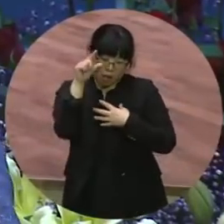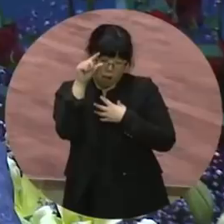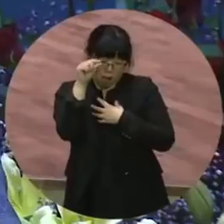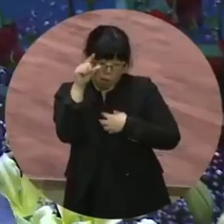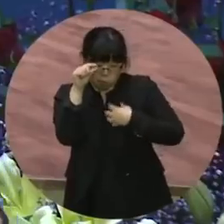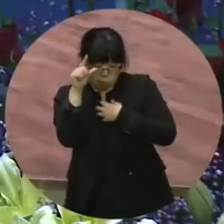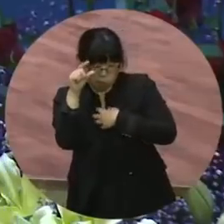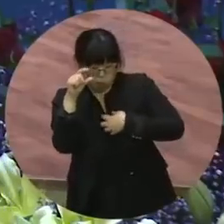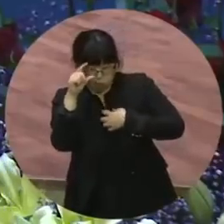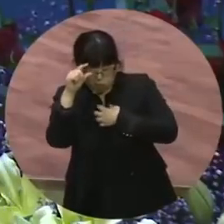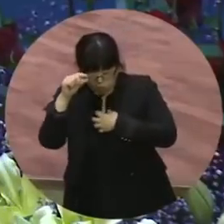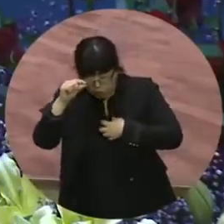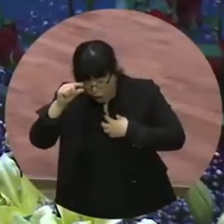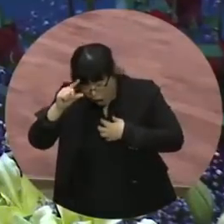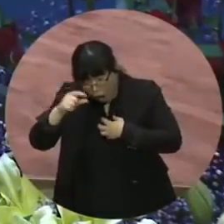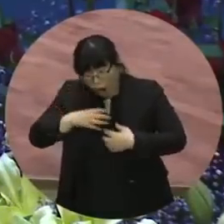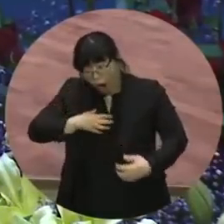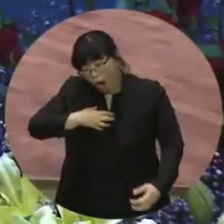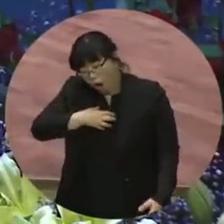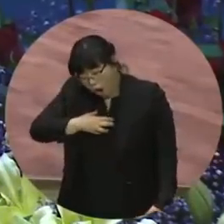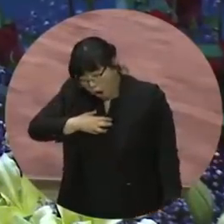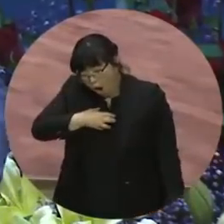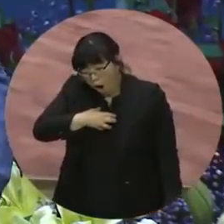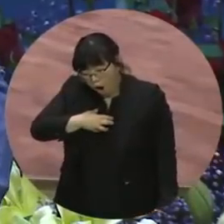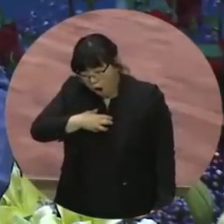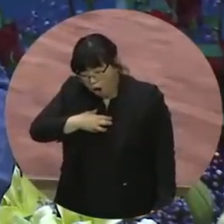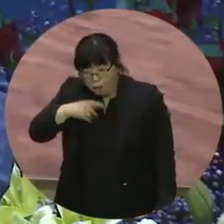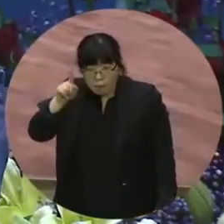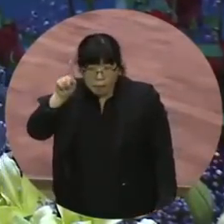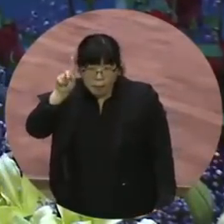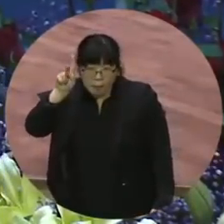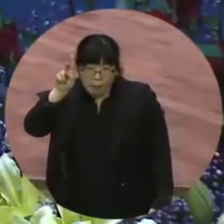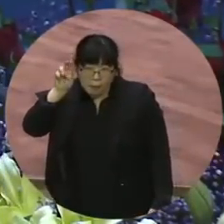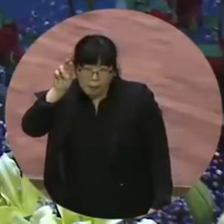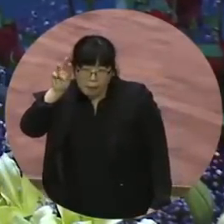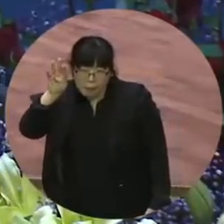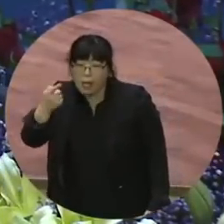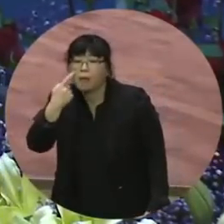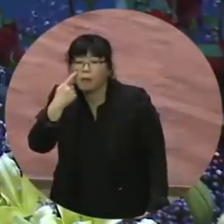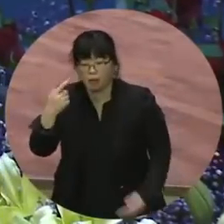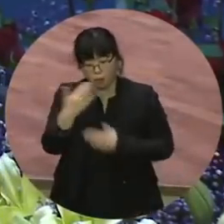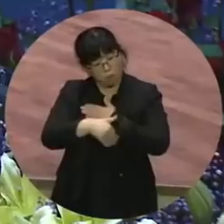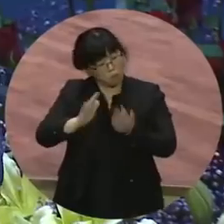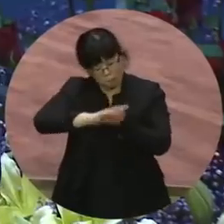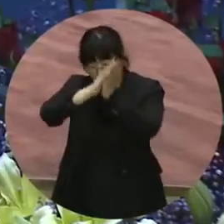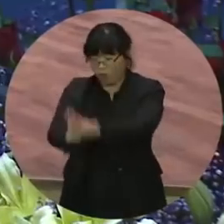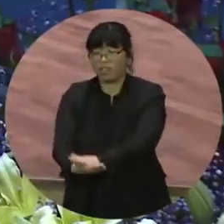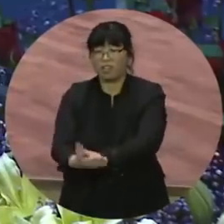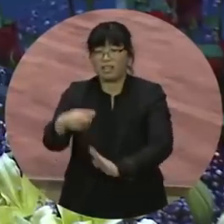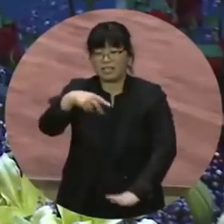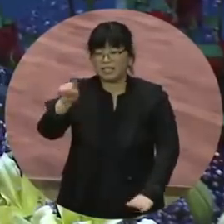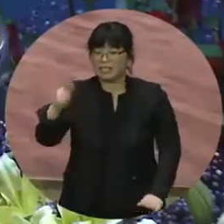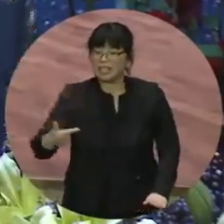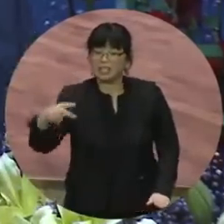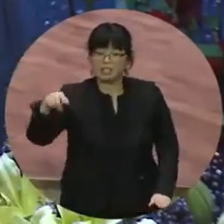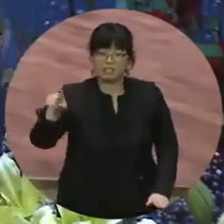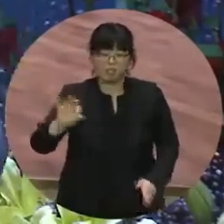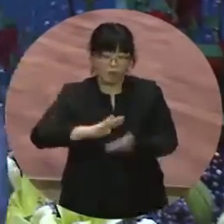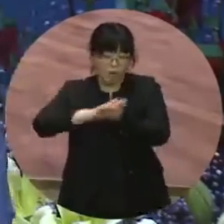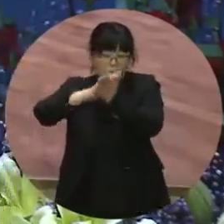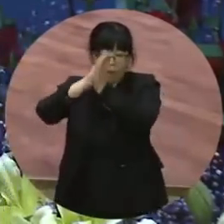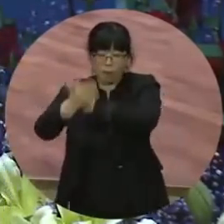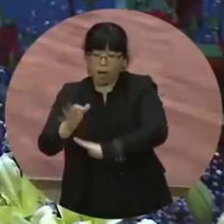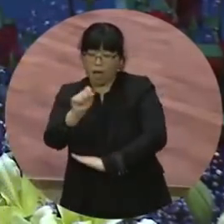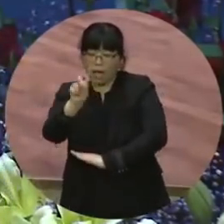사람이요 며칠 막 독을 품으세요. 이 몸이 산성으로 변하면서 그냥 암균은